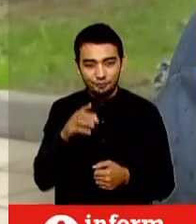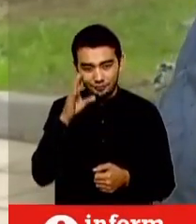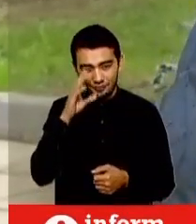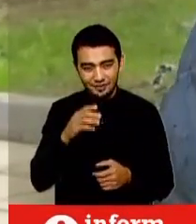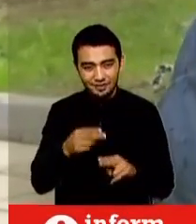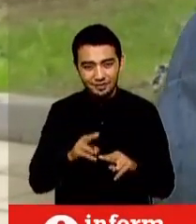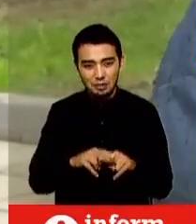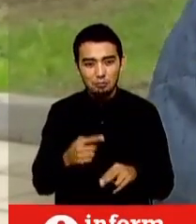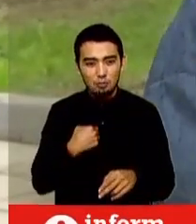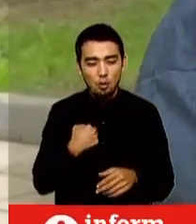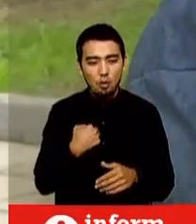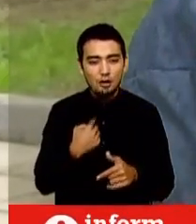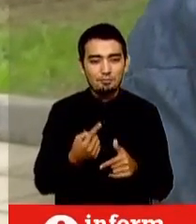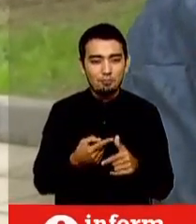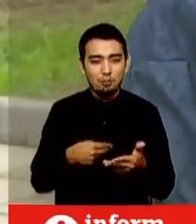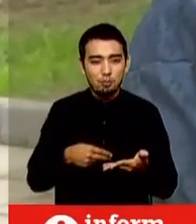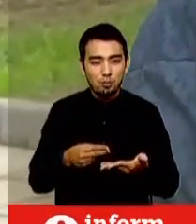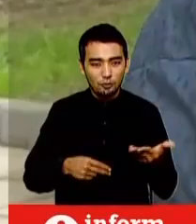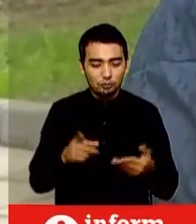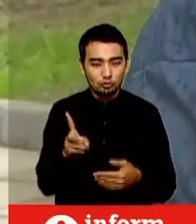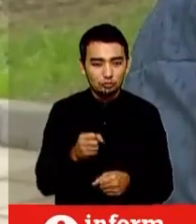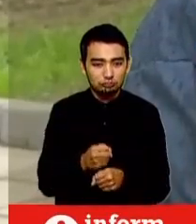салғанда менің қолымды